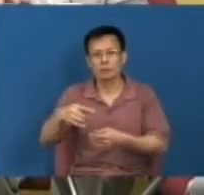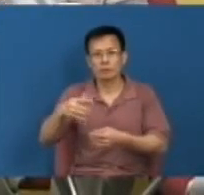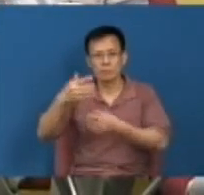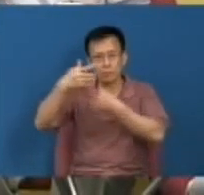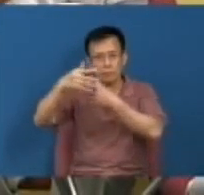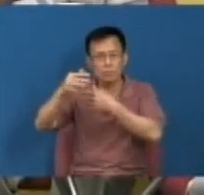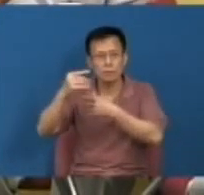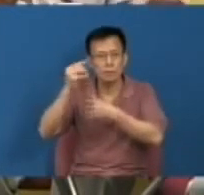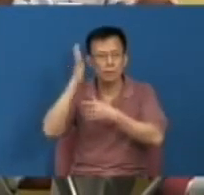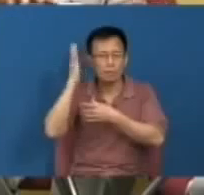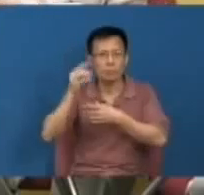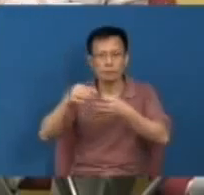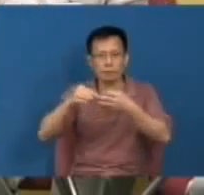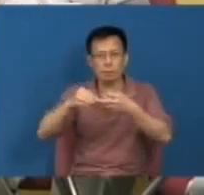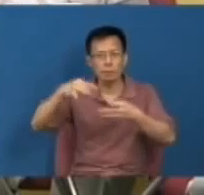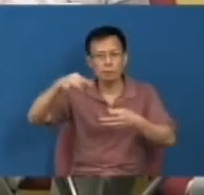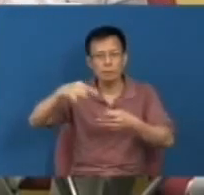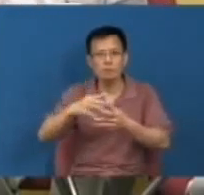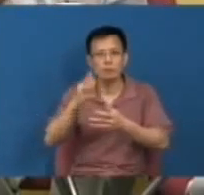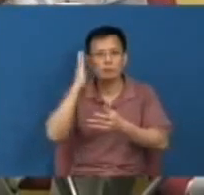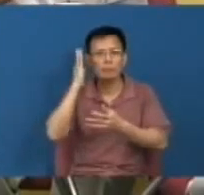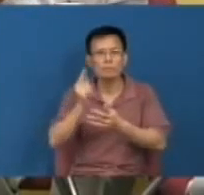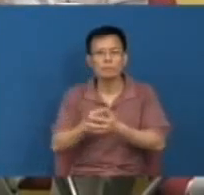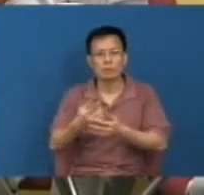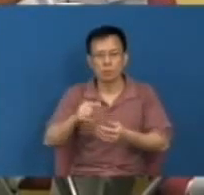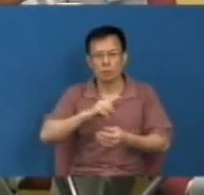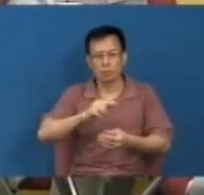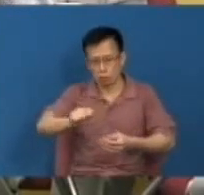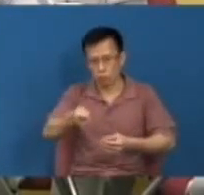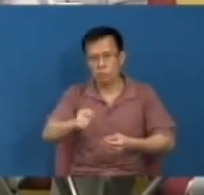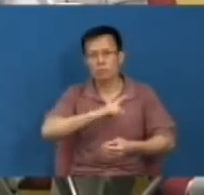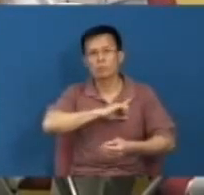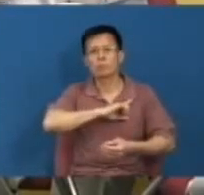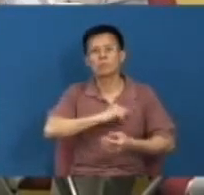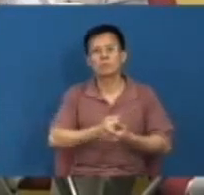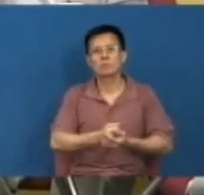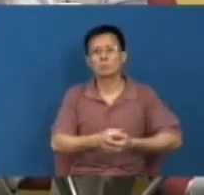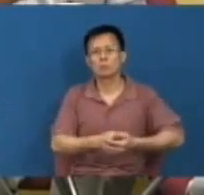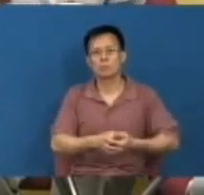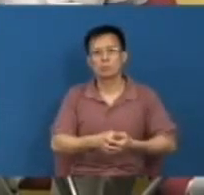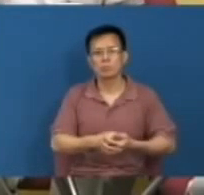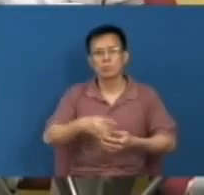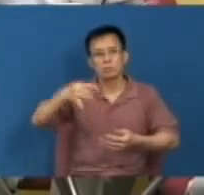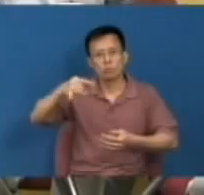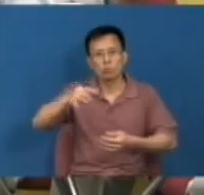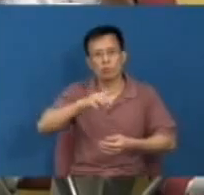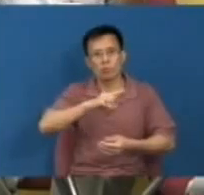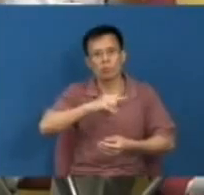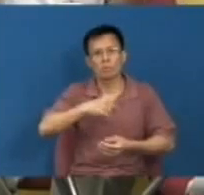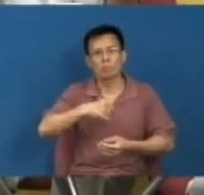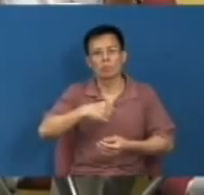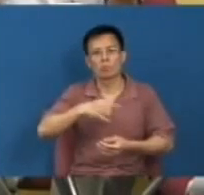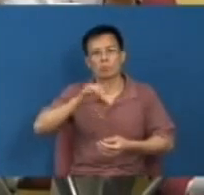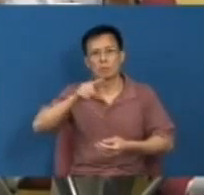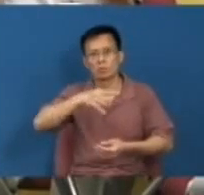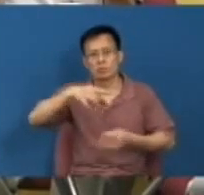係擺下嘢。咁我 姓，你揸翻鎖匙嘅， 我揸翻鎖匙。嗰個姓張咧就話佢要登記，如果冇登記就佢嗰個